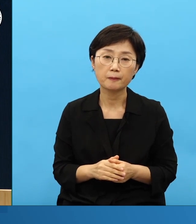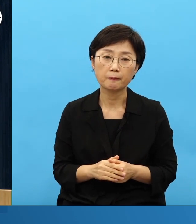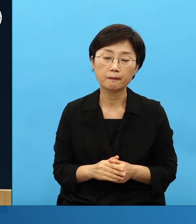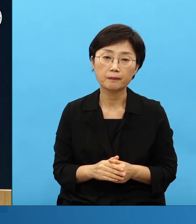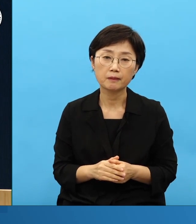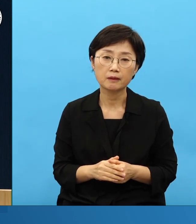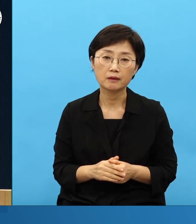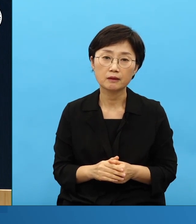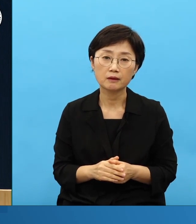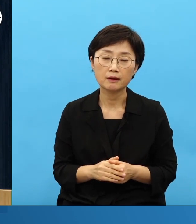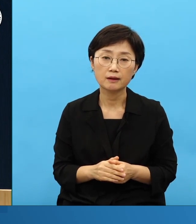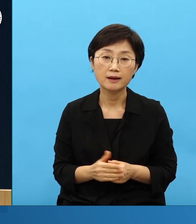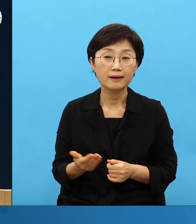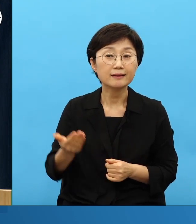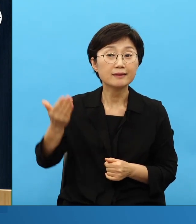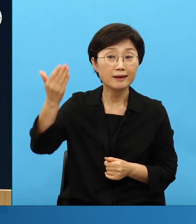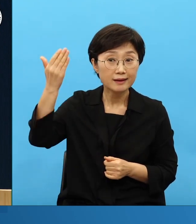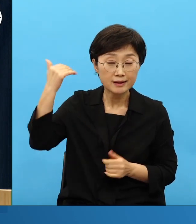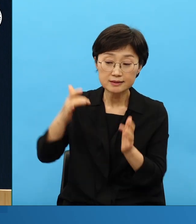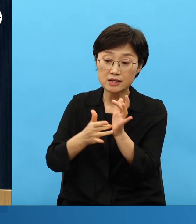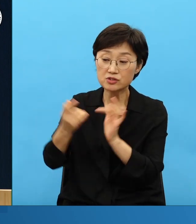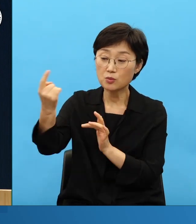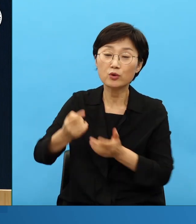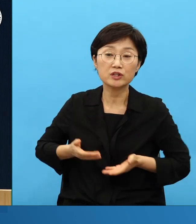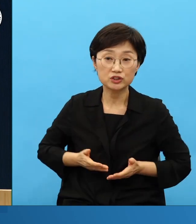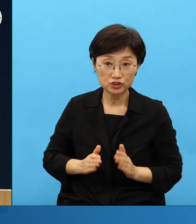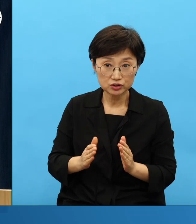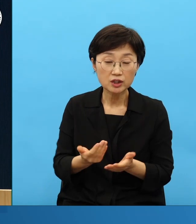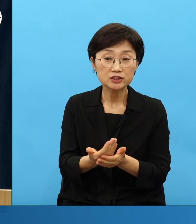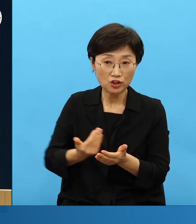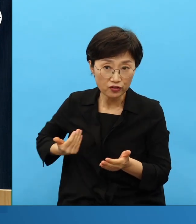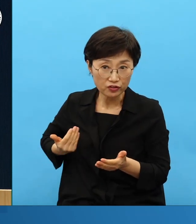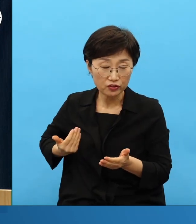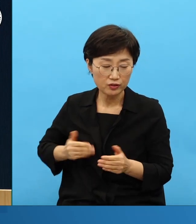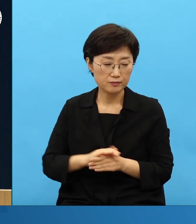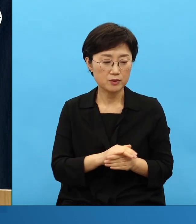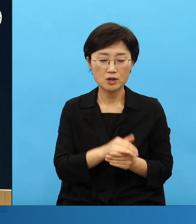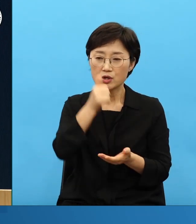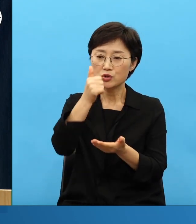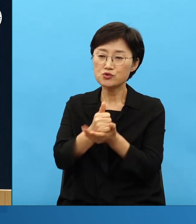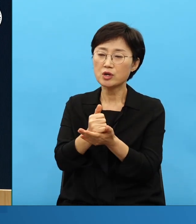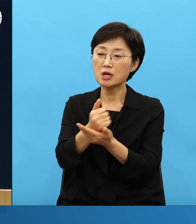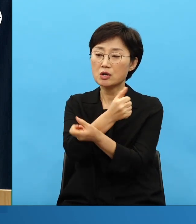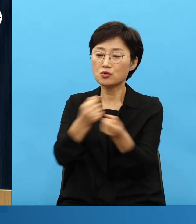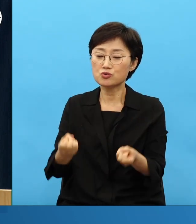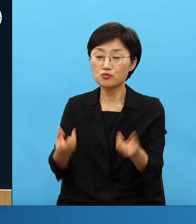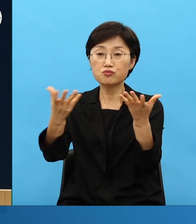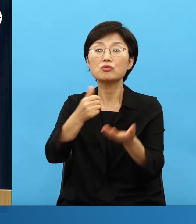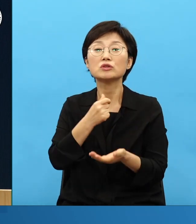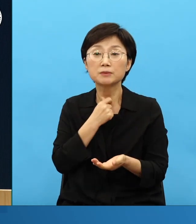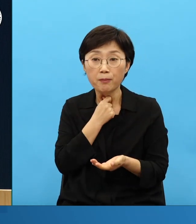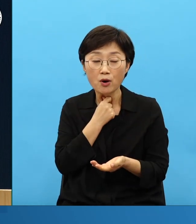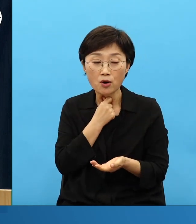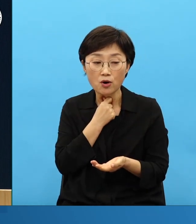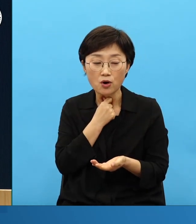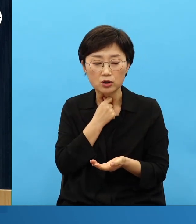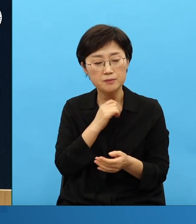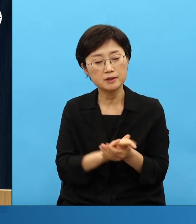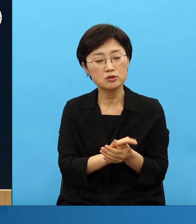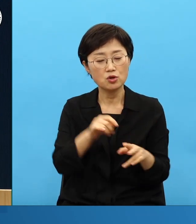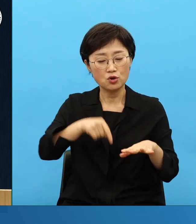26만 5천 마리의 양을 잡습니다. And we see 265,000 sheep were slaughtered 한 해 그